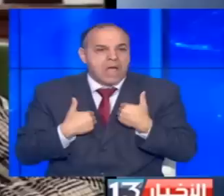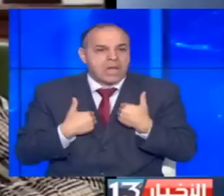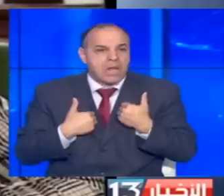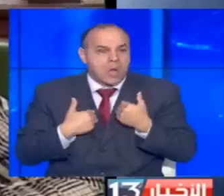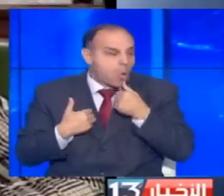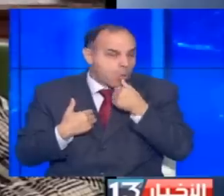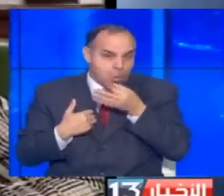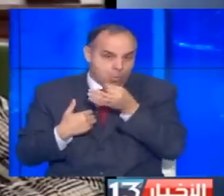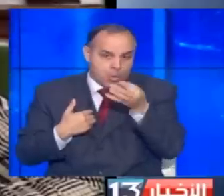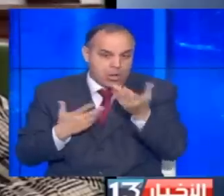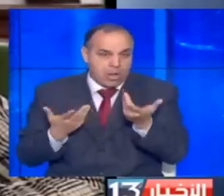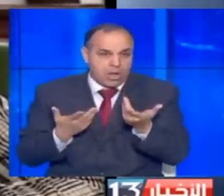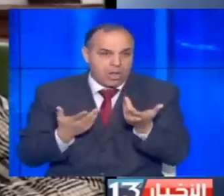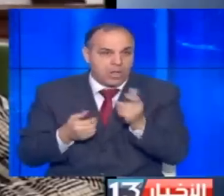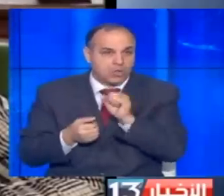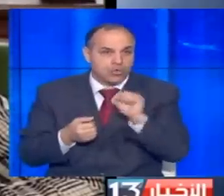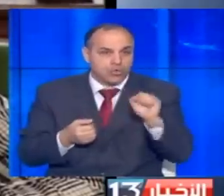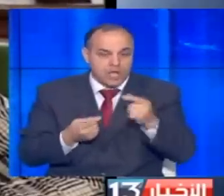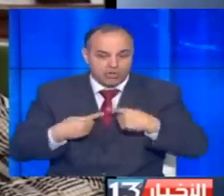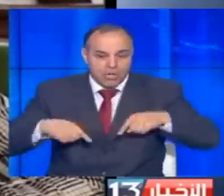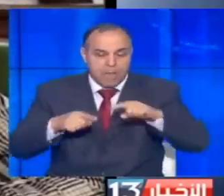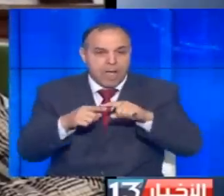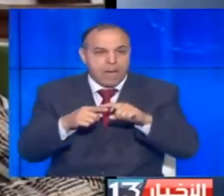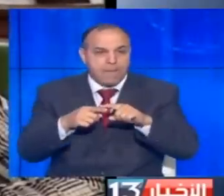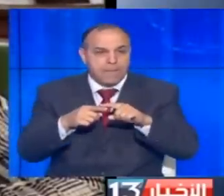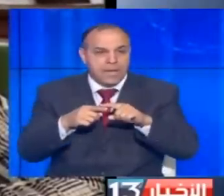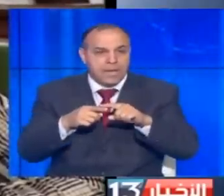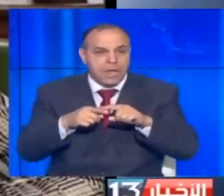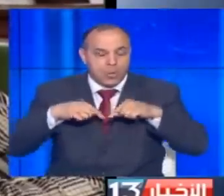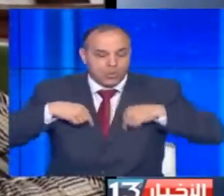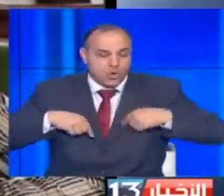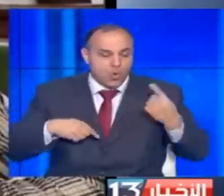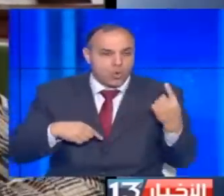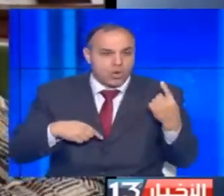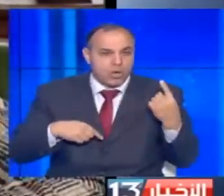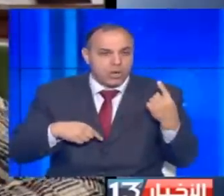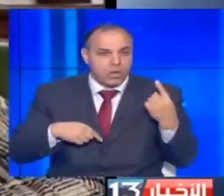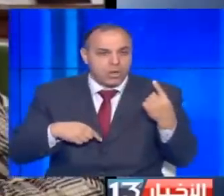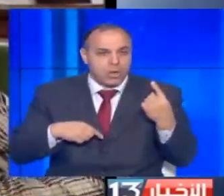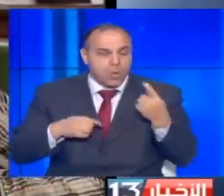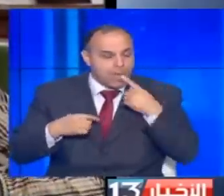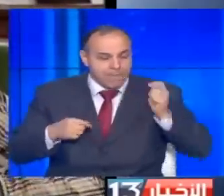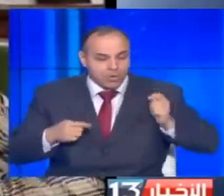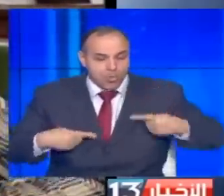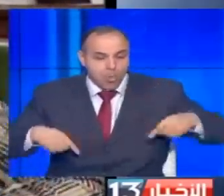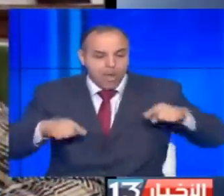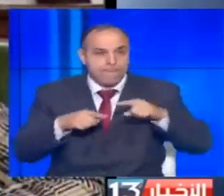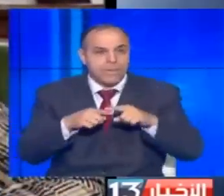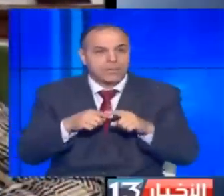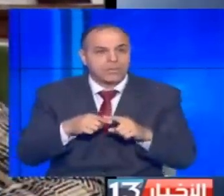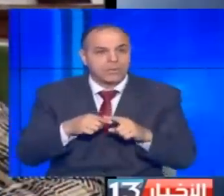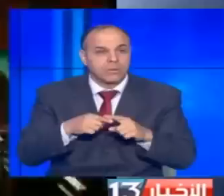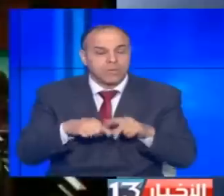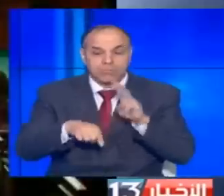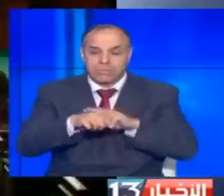وقالت الاجتماع ما بينا والمجلس النواب واه